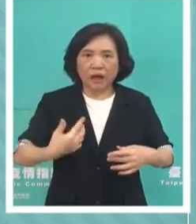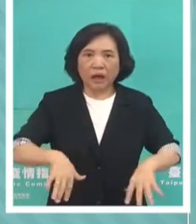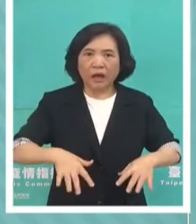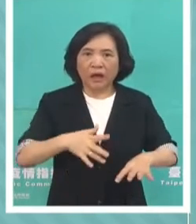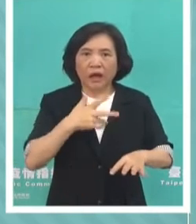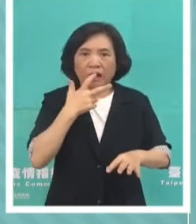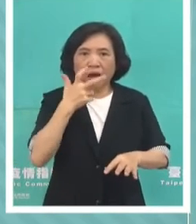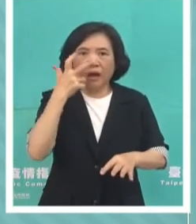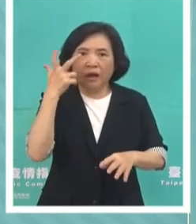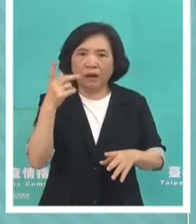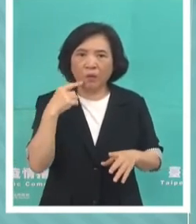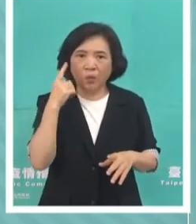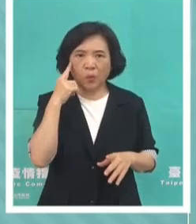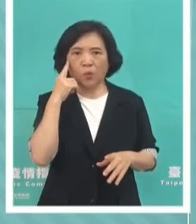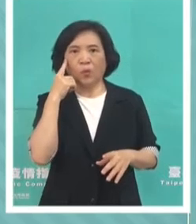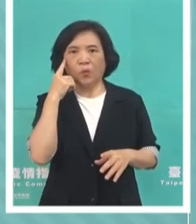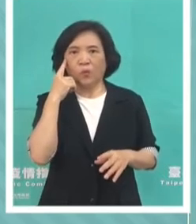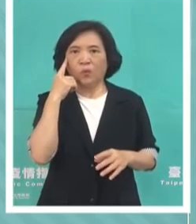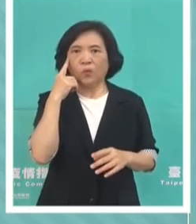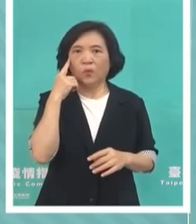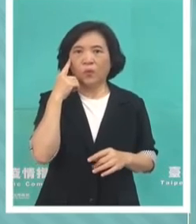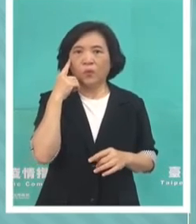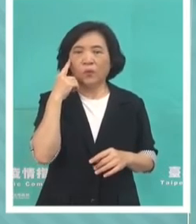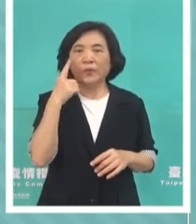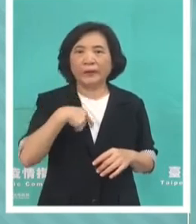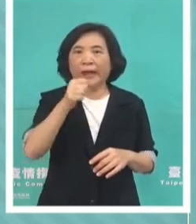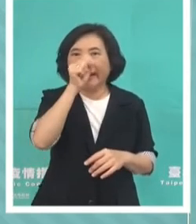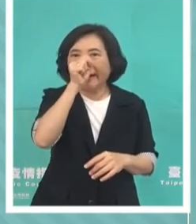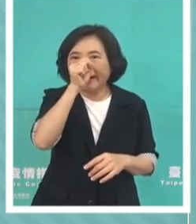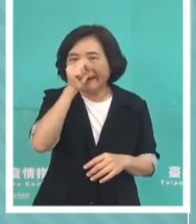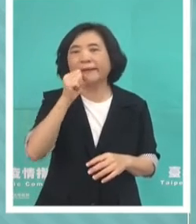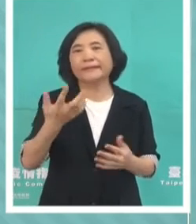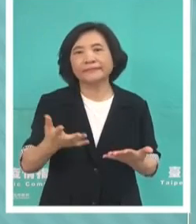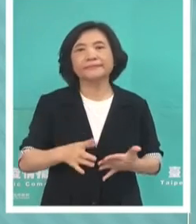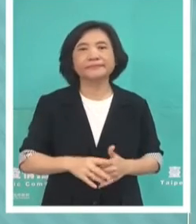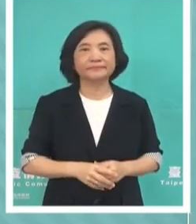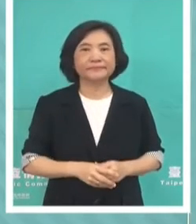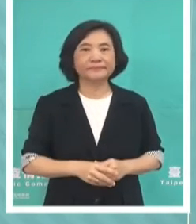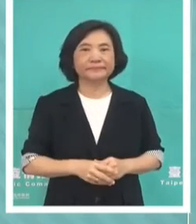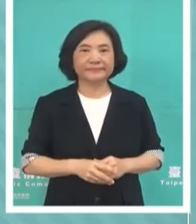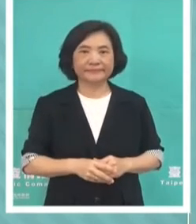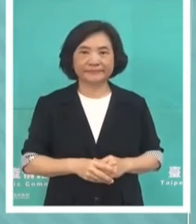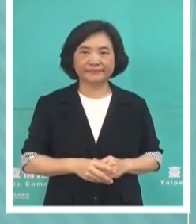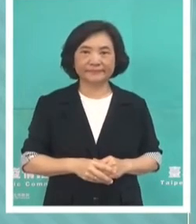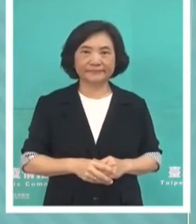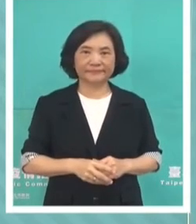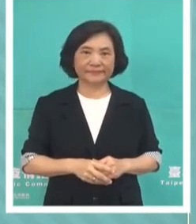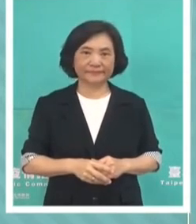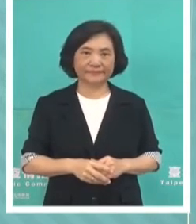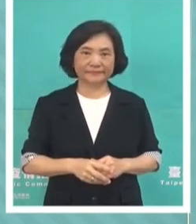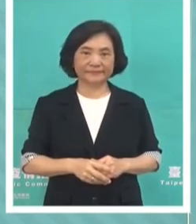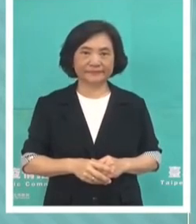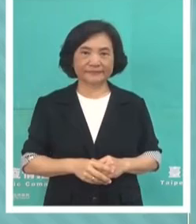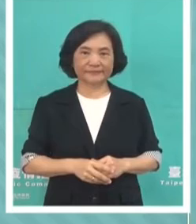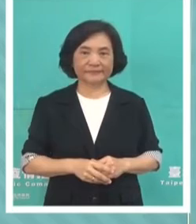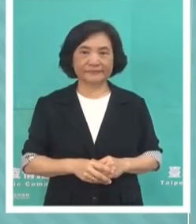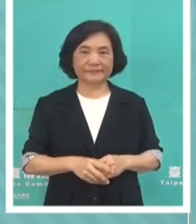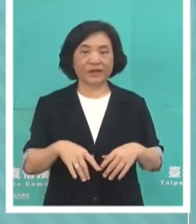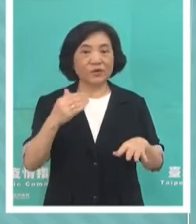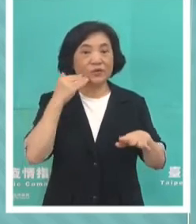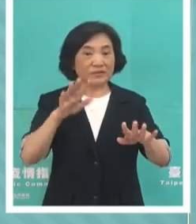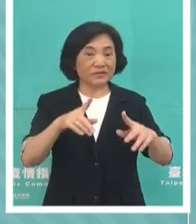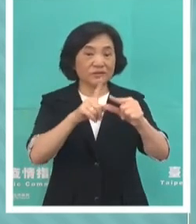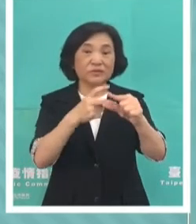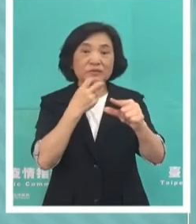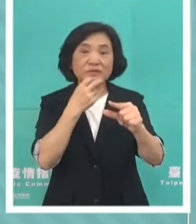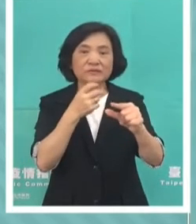，OK。那所以我们也说好 ，OK。那如果今天中央要讲